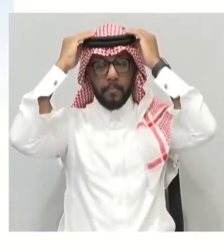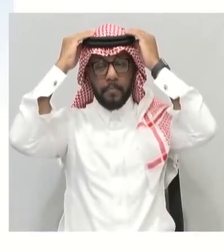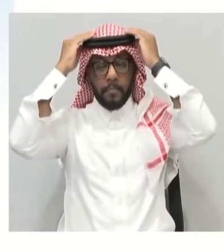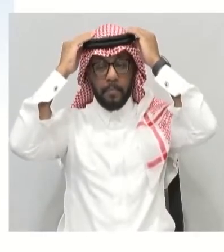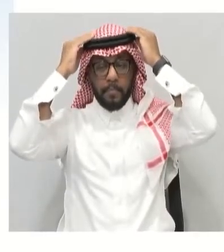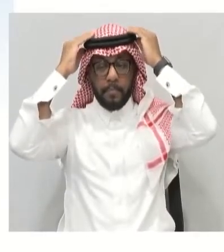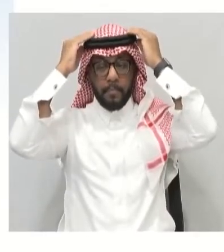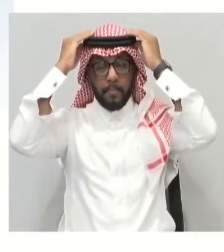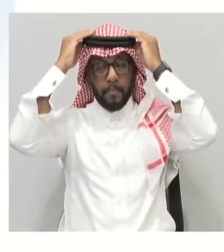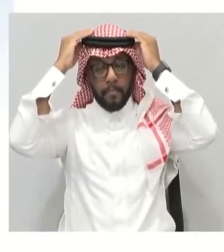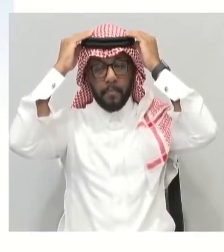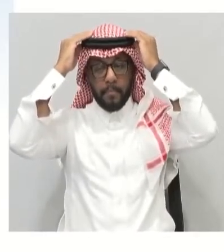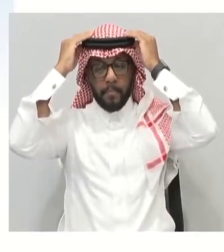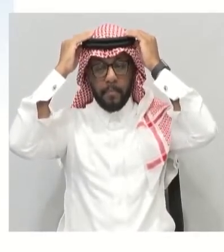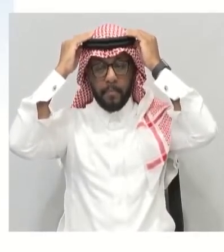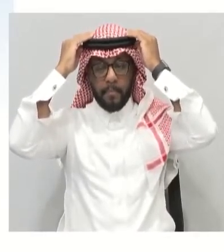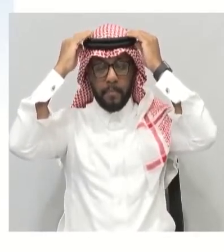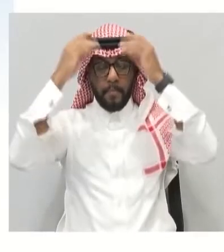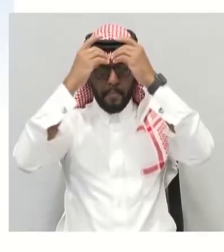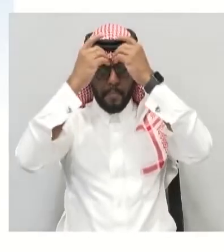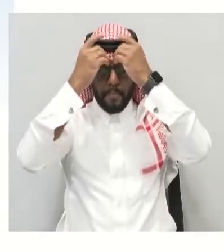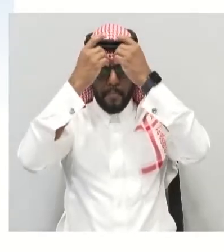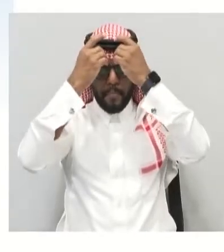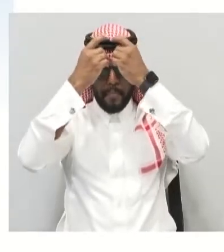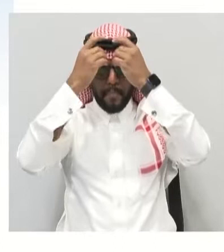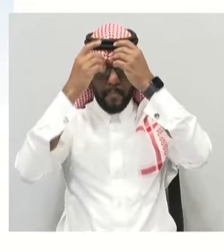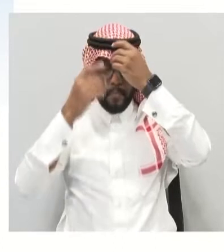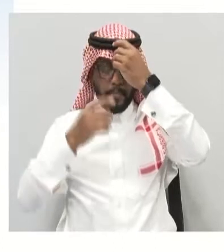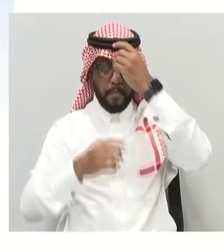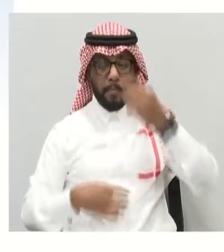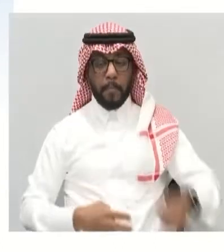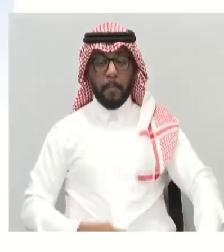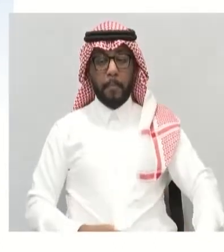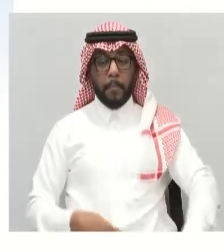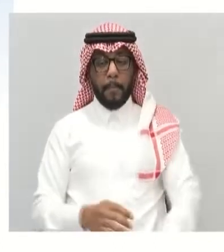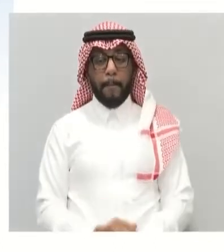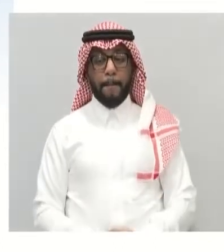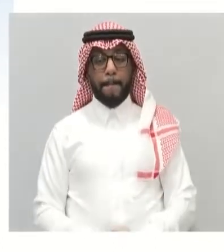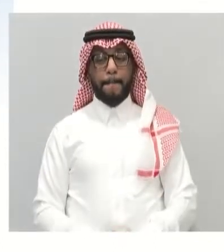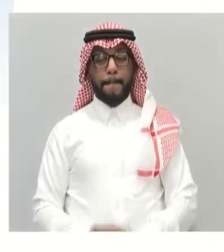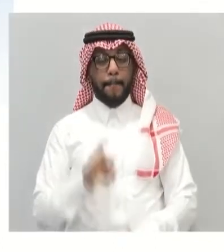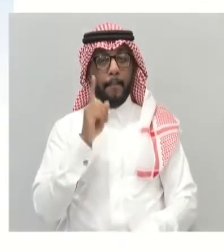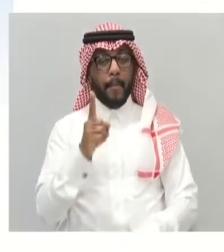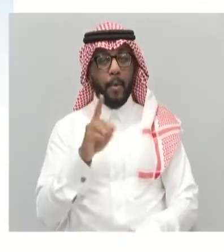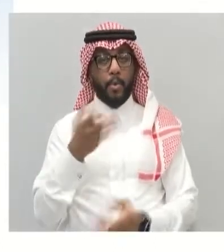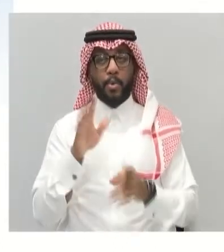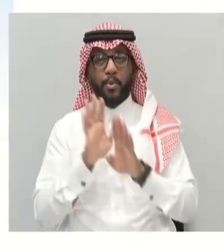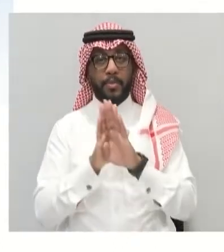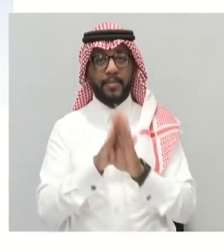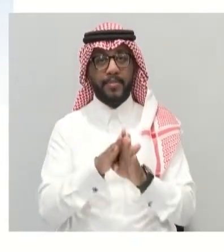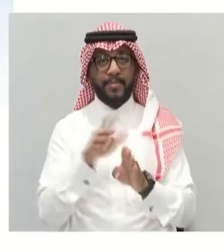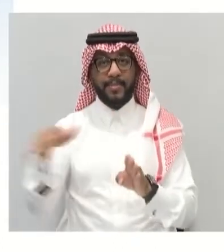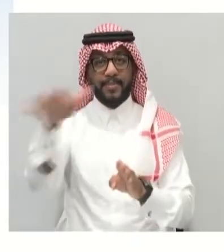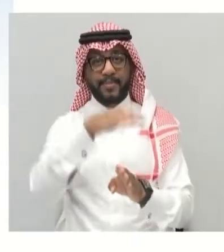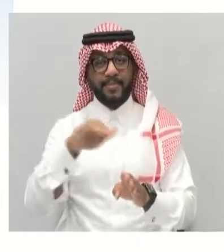وليست فعل وكذلك المبادره قاده الوطن مشجعين كلمه مشجعين بينت